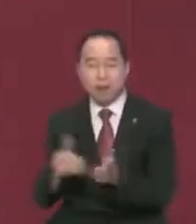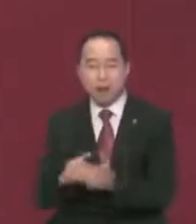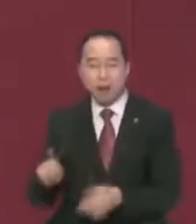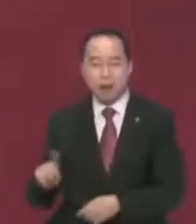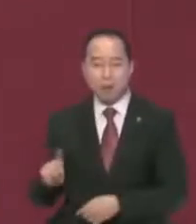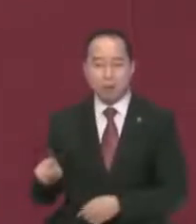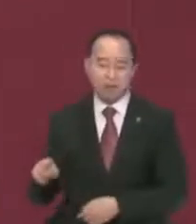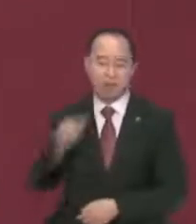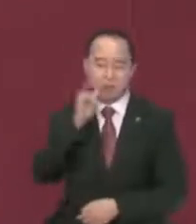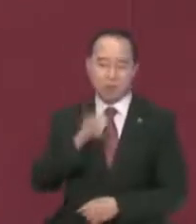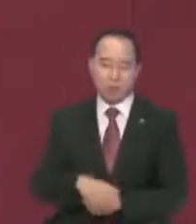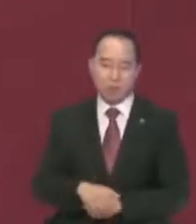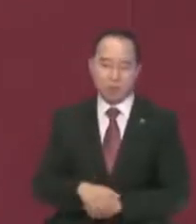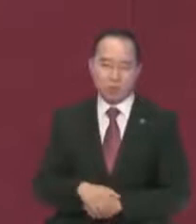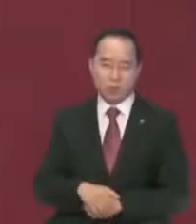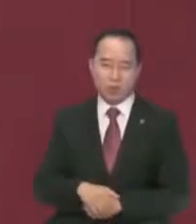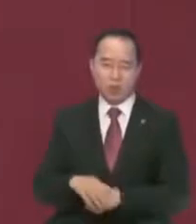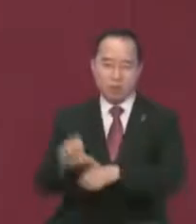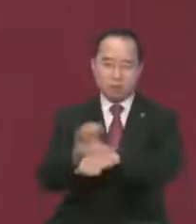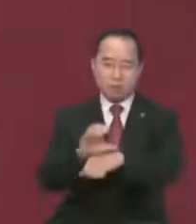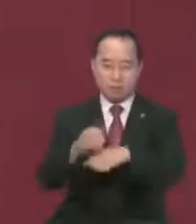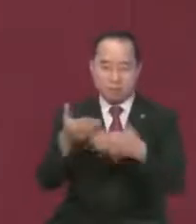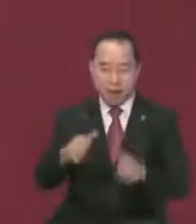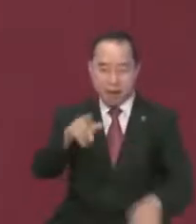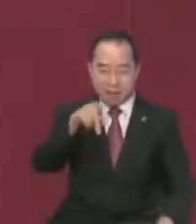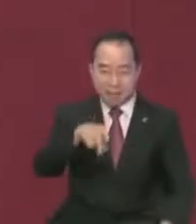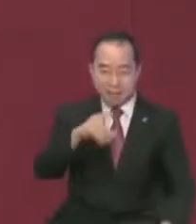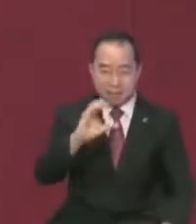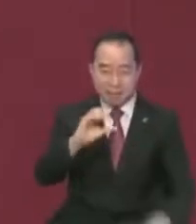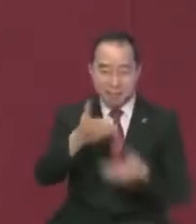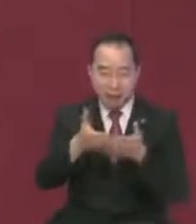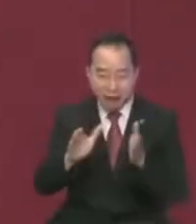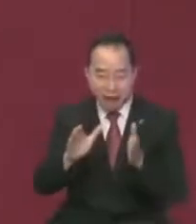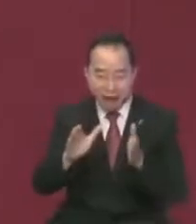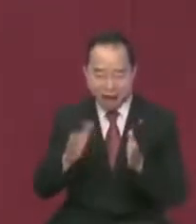대출받아 차린 PC방을 한 달 채 닫은 청년이 계십니다.